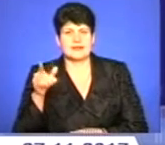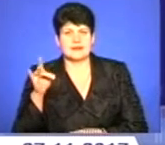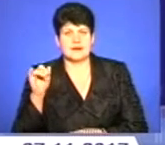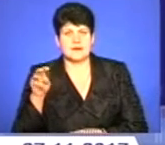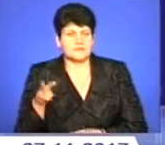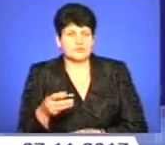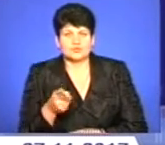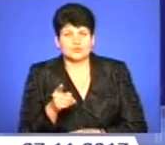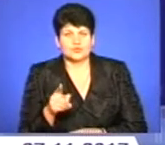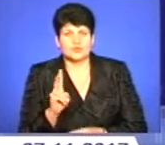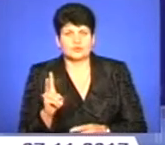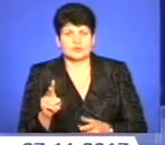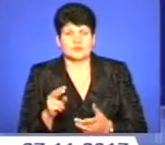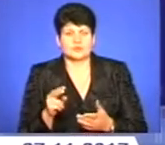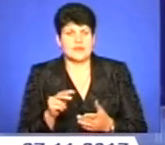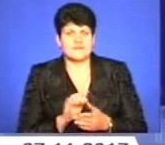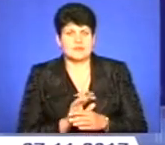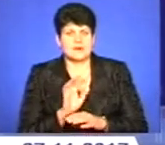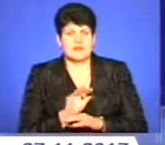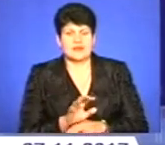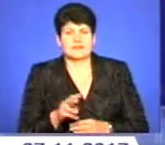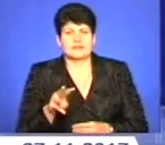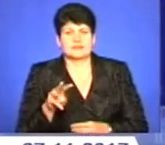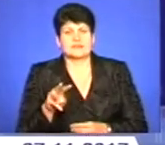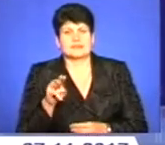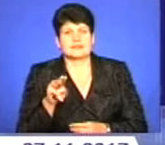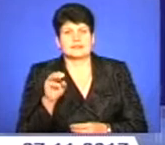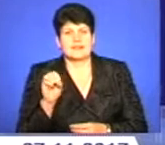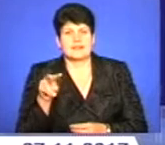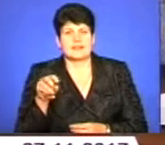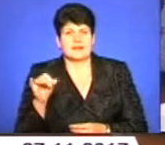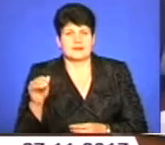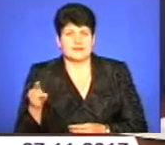що попит на телеграми суттєво зменшився, а телеграфне обладнання застаріло.